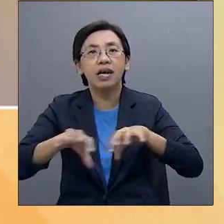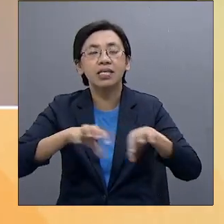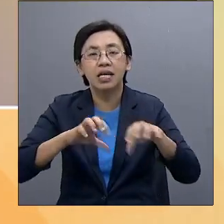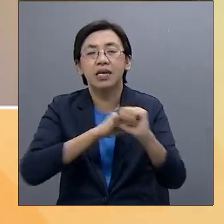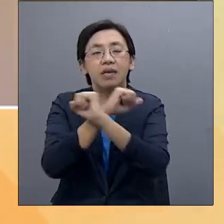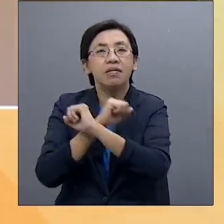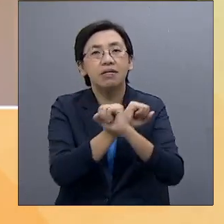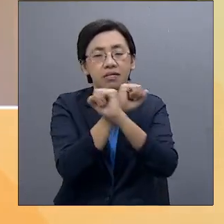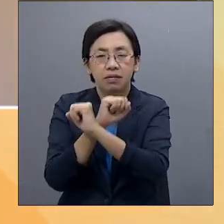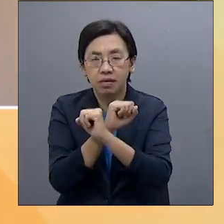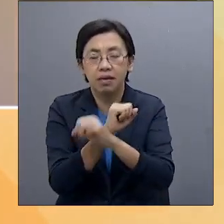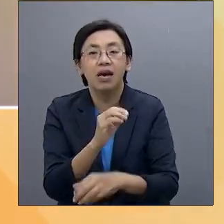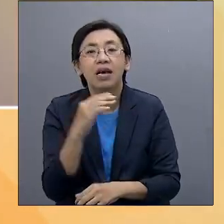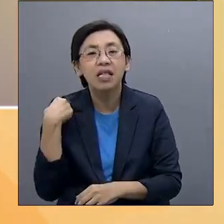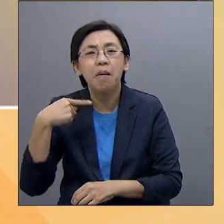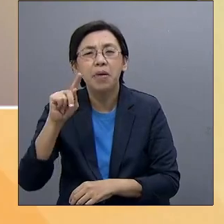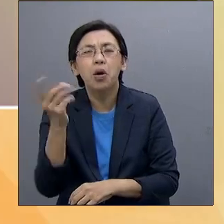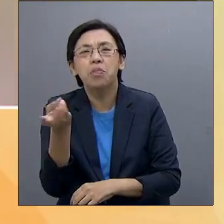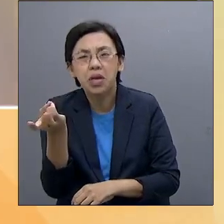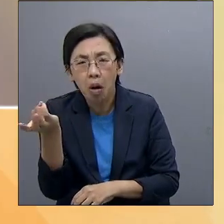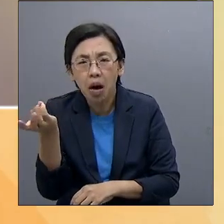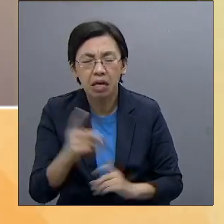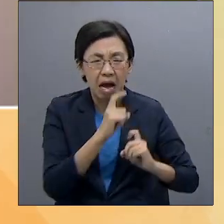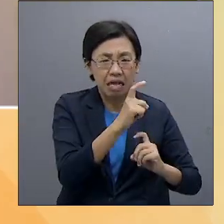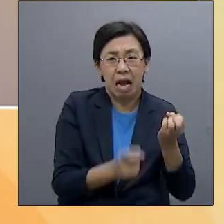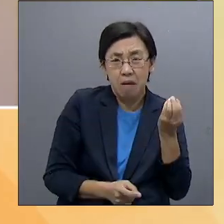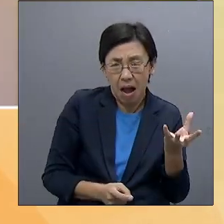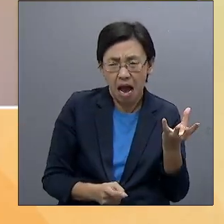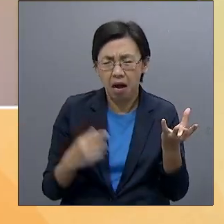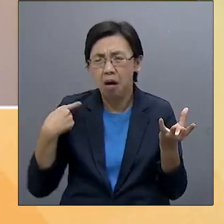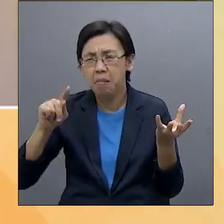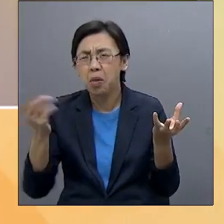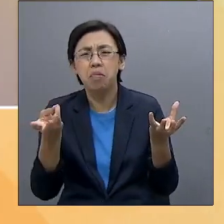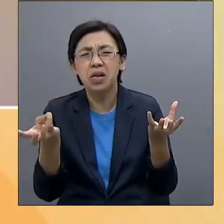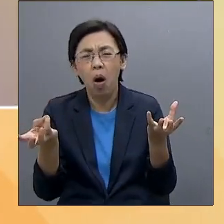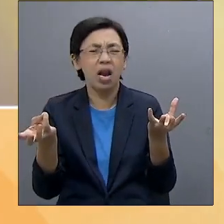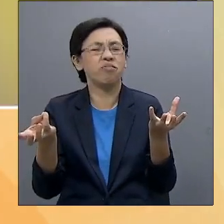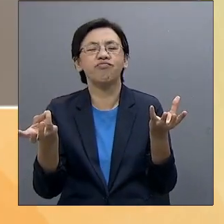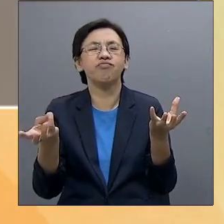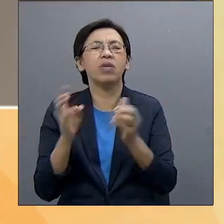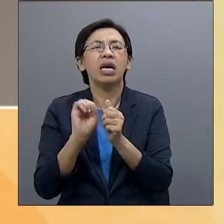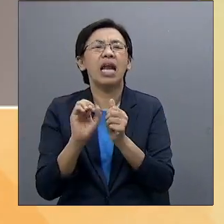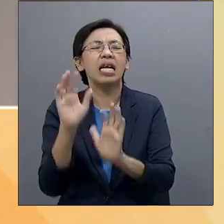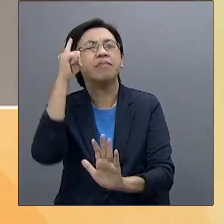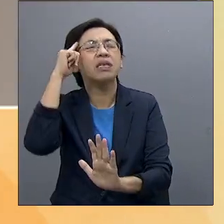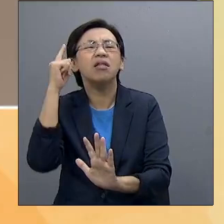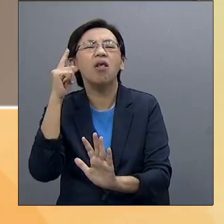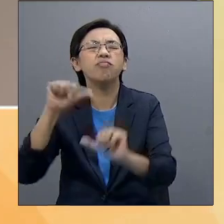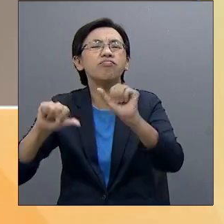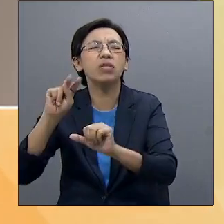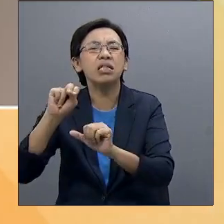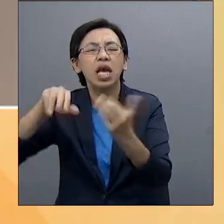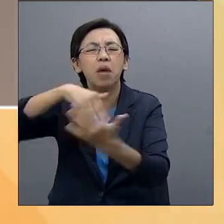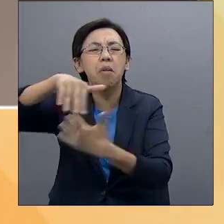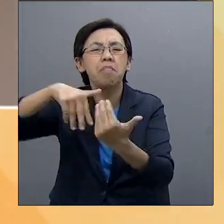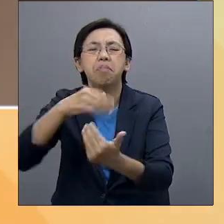ยเนาะถ้าเกิดประโยชน์มันไม่คุ้มกับความเสี่ยงเนี่ยเราก็จะไม่แนะนำเราคิดว่าไม่ควรจะทำนะครับอันนี้ประโยชน์